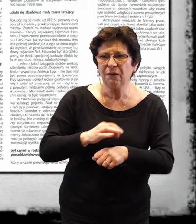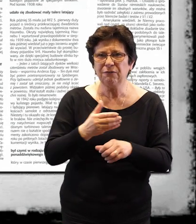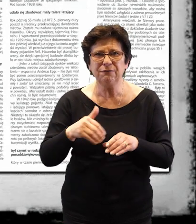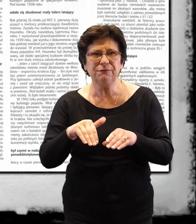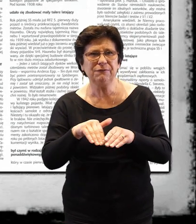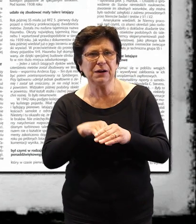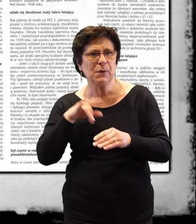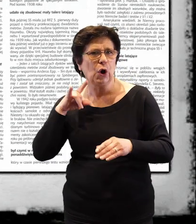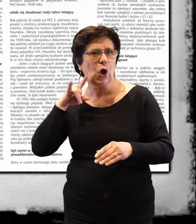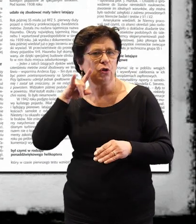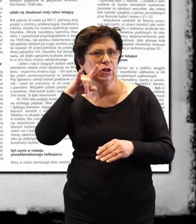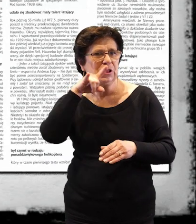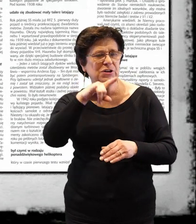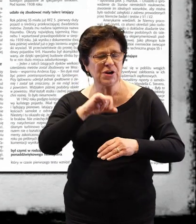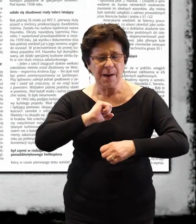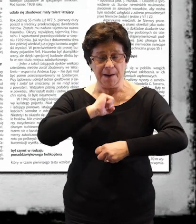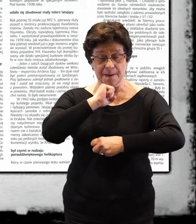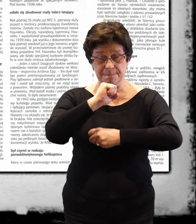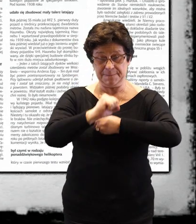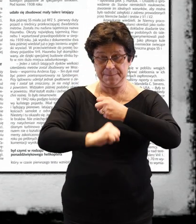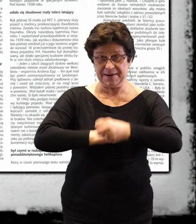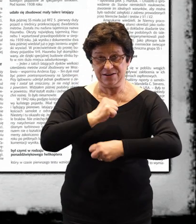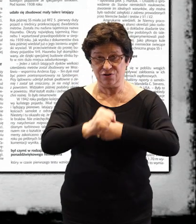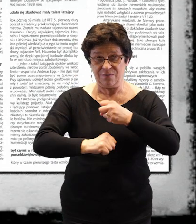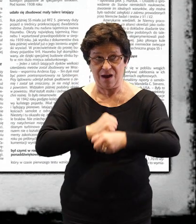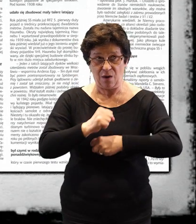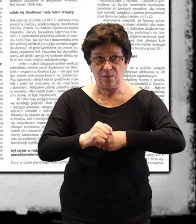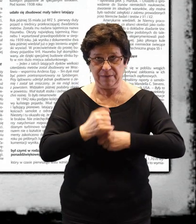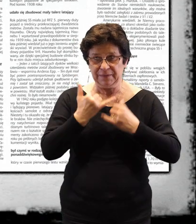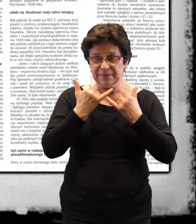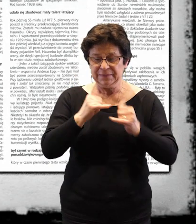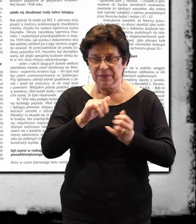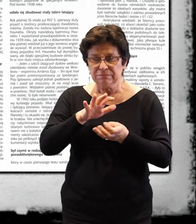firmy lotnicze opracowały niezwykłe konstrukcje latające,